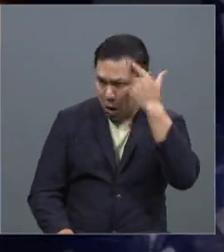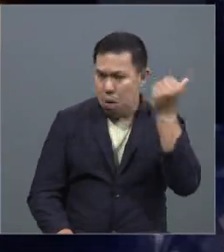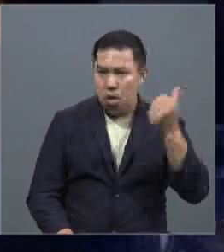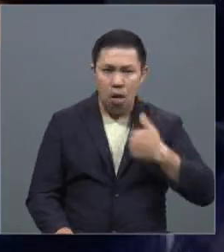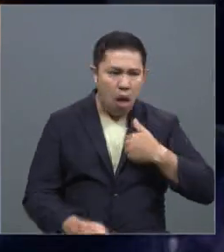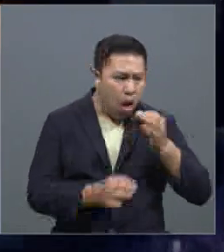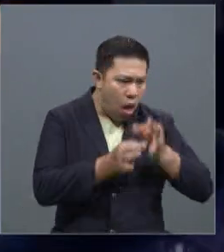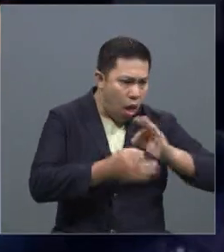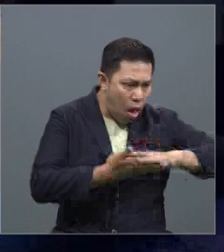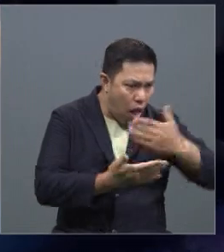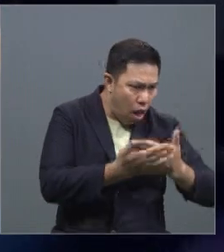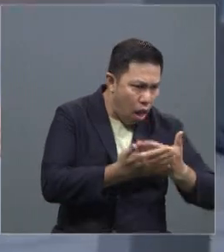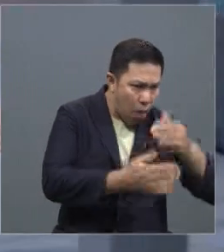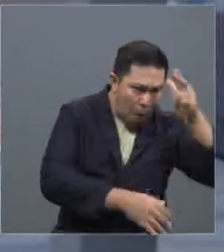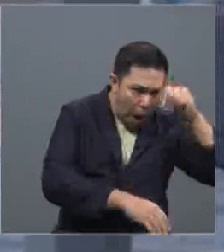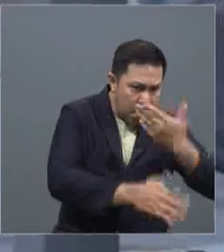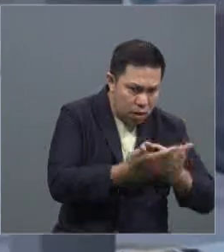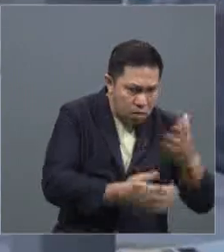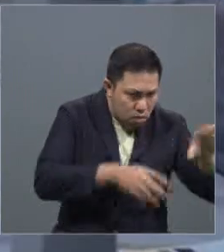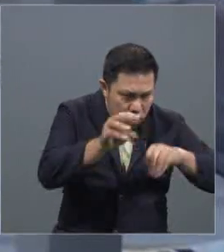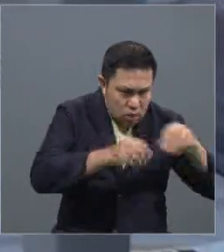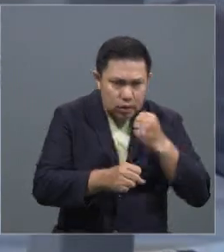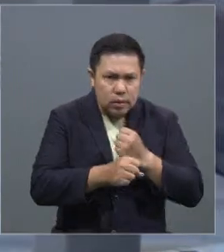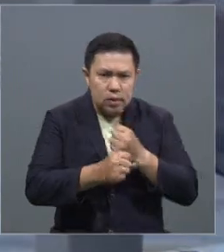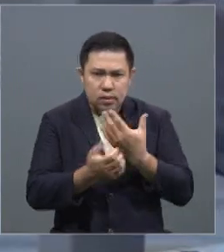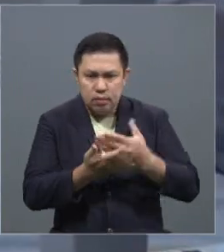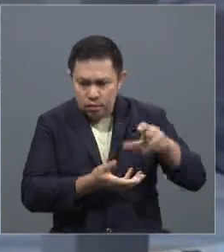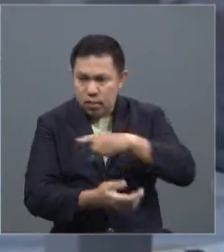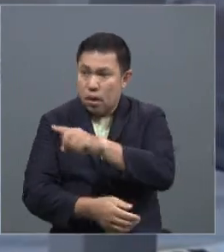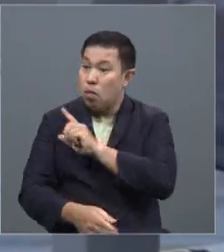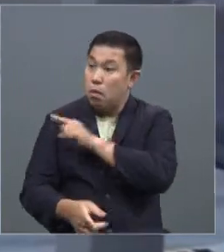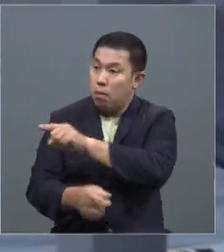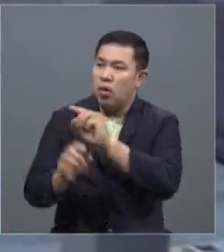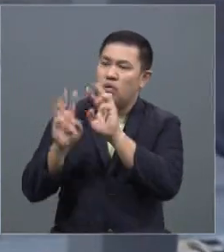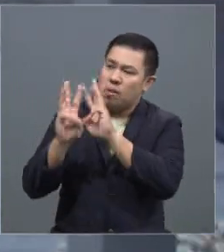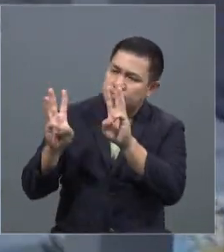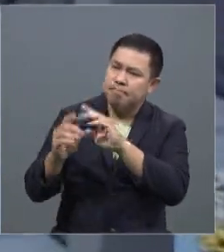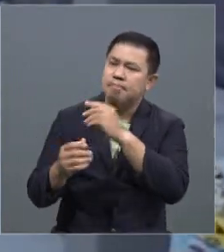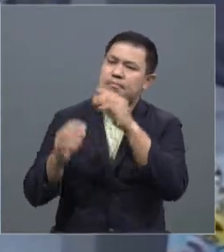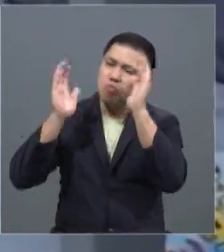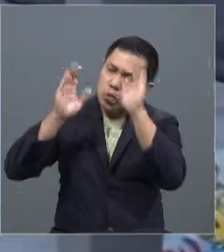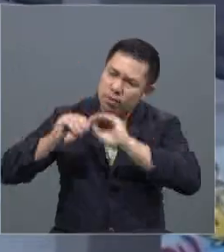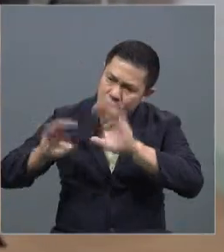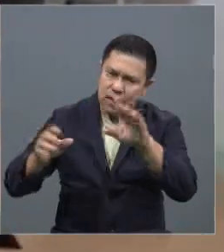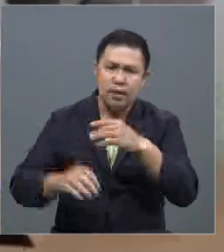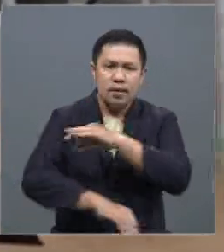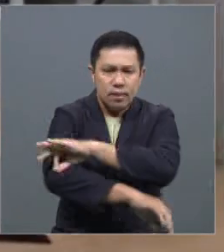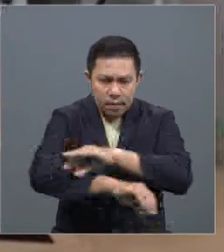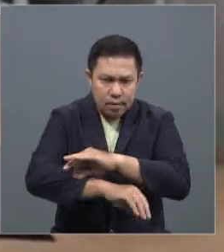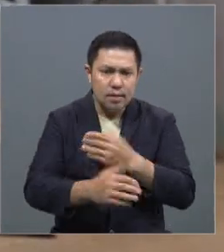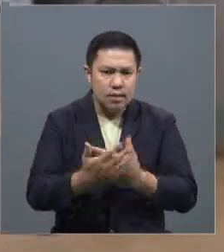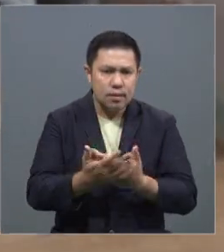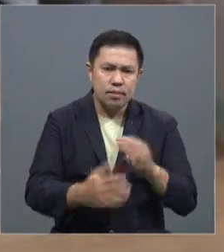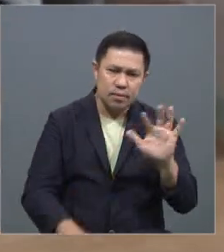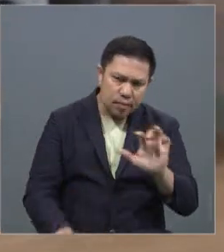บัญชีม้าเพื่อมาใช้ทำธุรกรรมส่วนคนอื่นๆจะทำหน้าที่การตลาดการยิงโฆษณาผ่านแพลตฟอร์มออนไลน์ทำบัญชีรายรับรายจ่ายและและกด